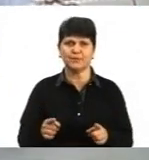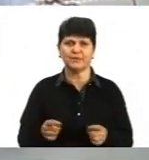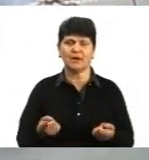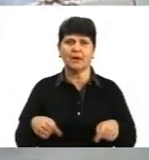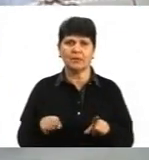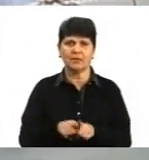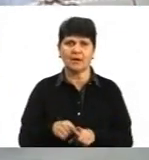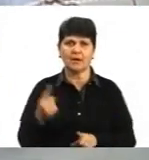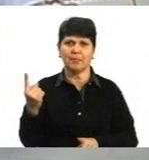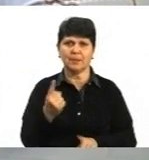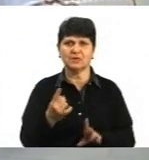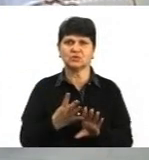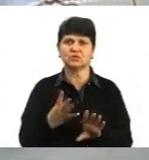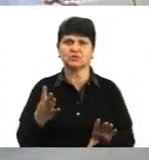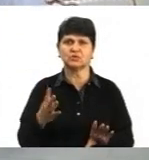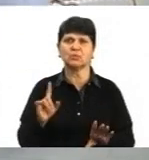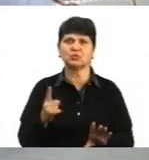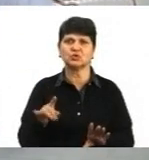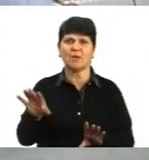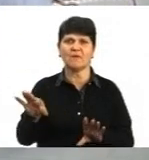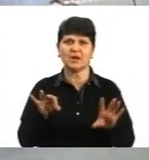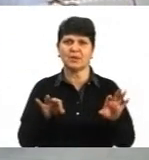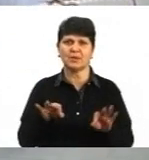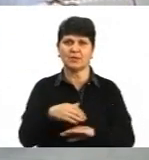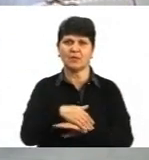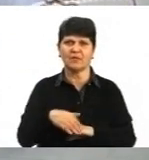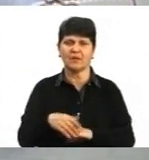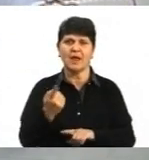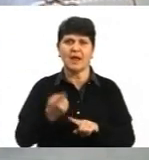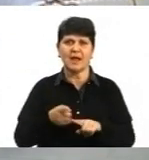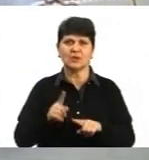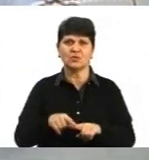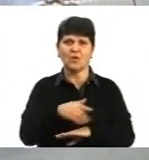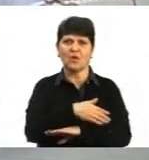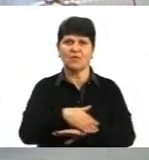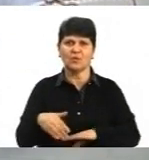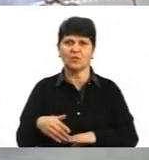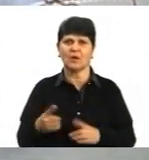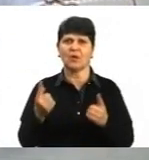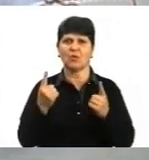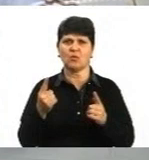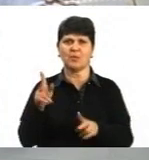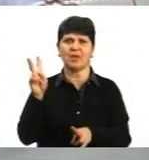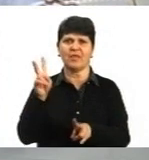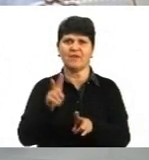чергу, чому ці вулиці обрано? Це одні з найбільш навантажених магістралей міста Вінниці.